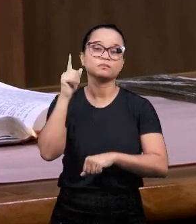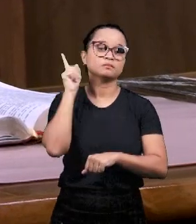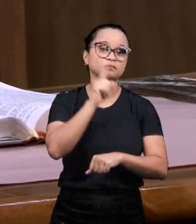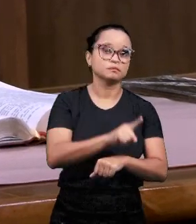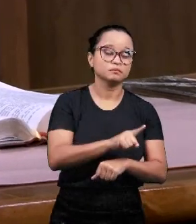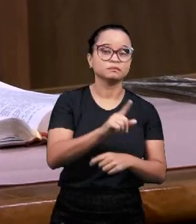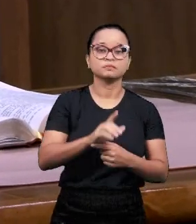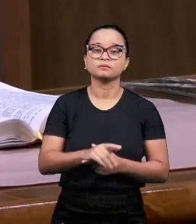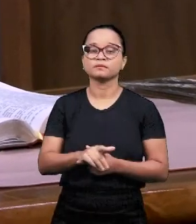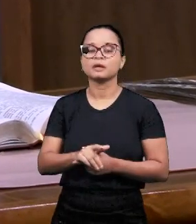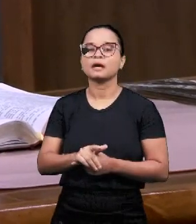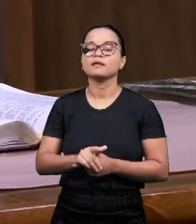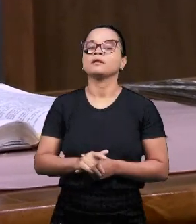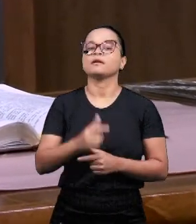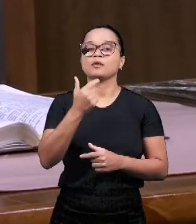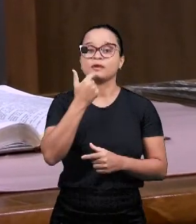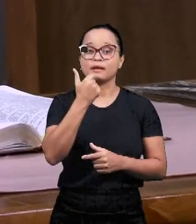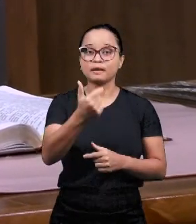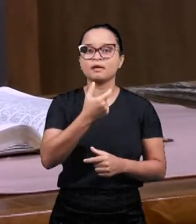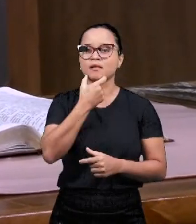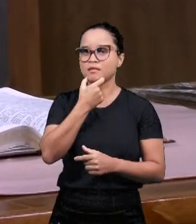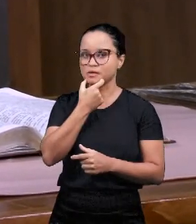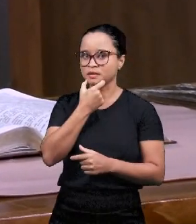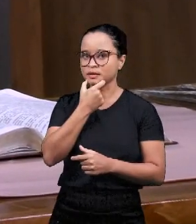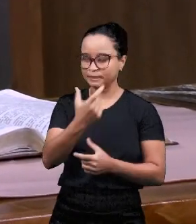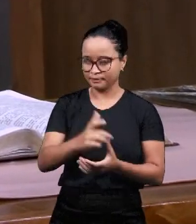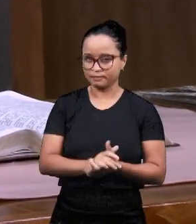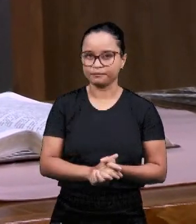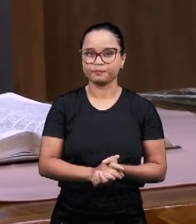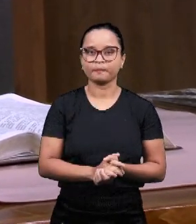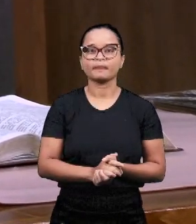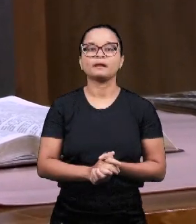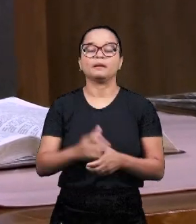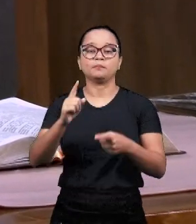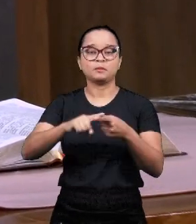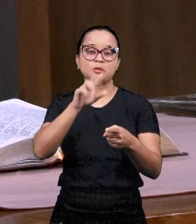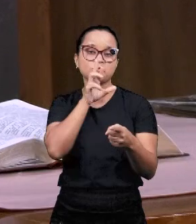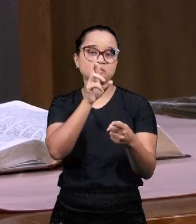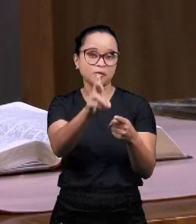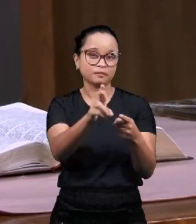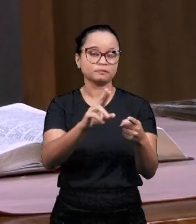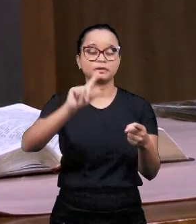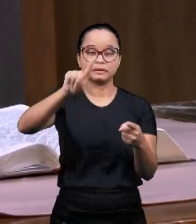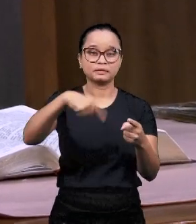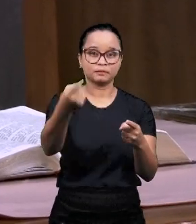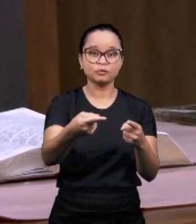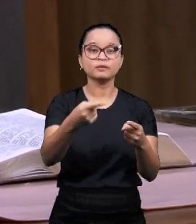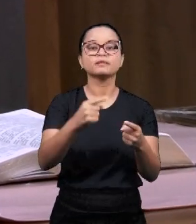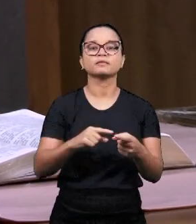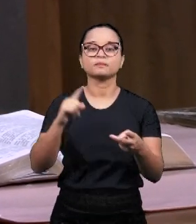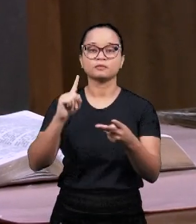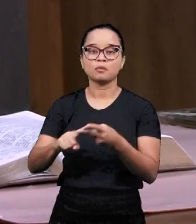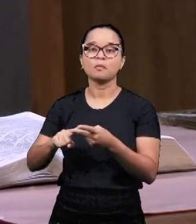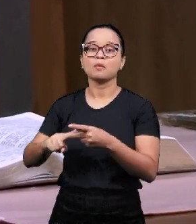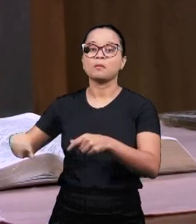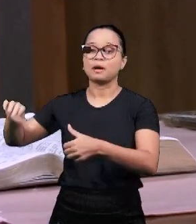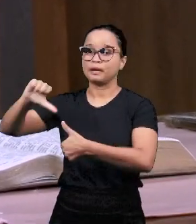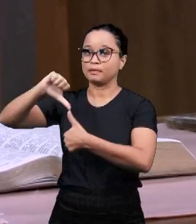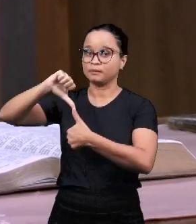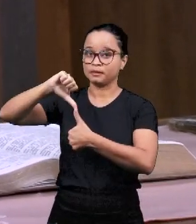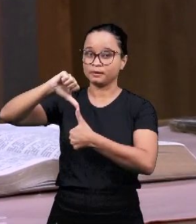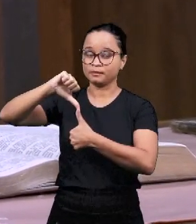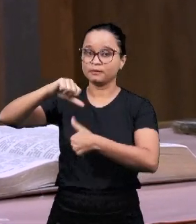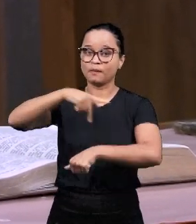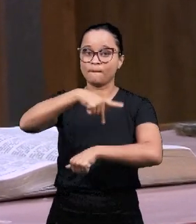des États-Unis. La sœur Linda Victoria, en langue anglaise, va donner la réponse. Et ensuite, nous passons en Amérique